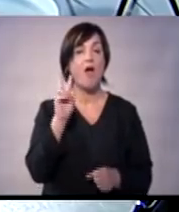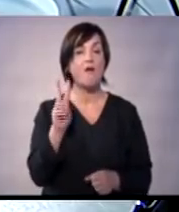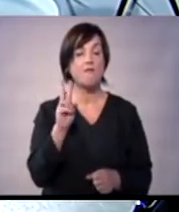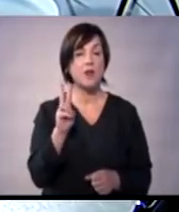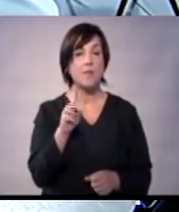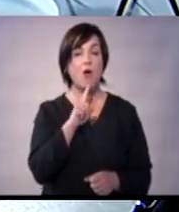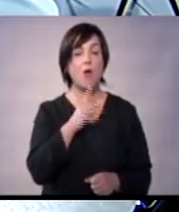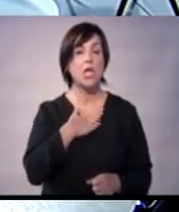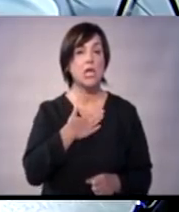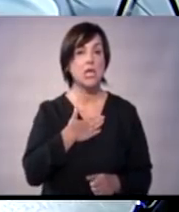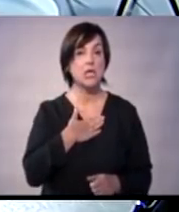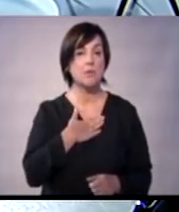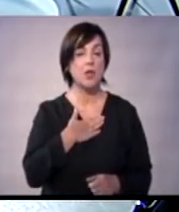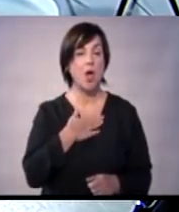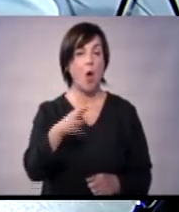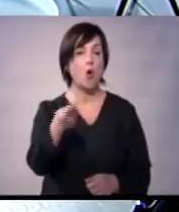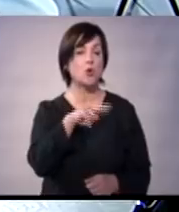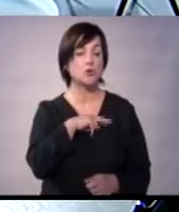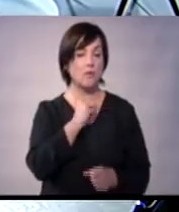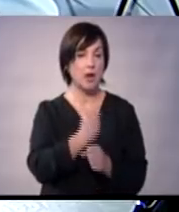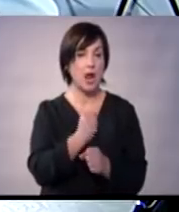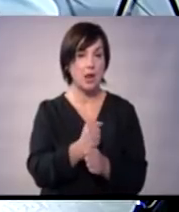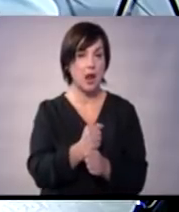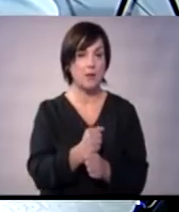помале кои што имам одговорна функција